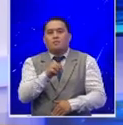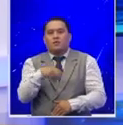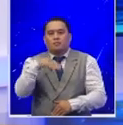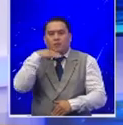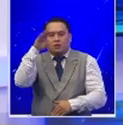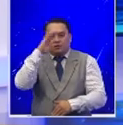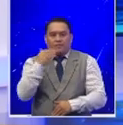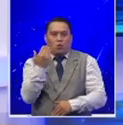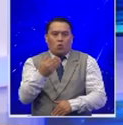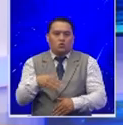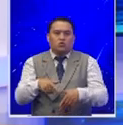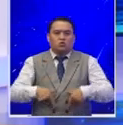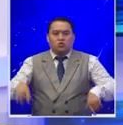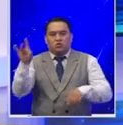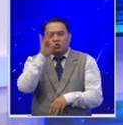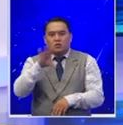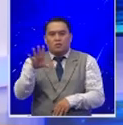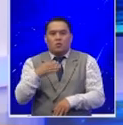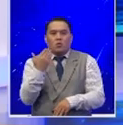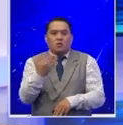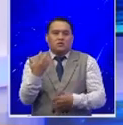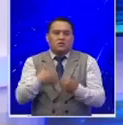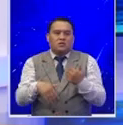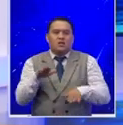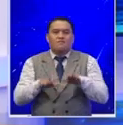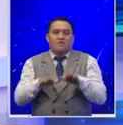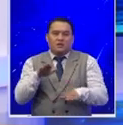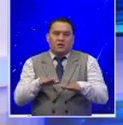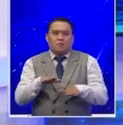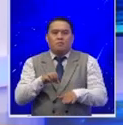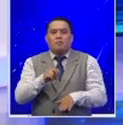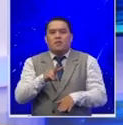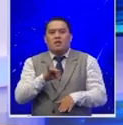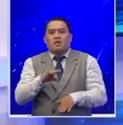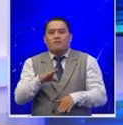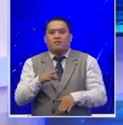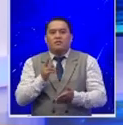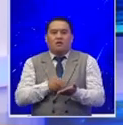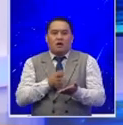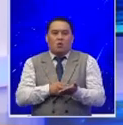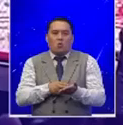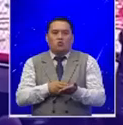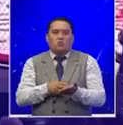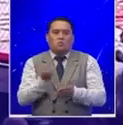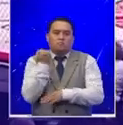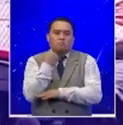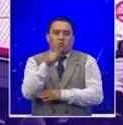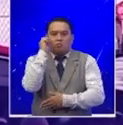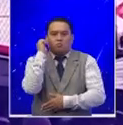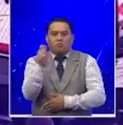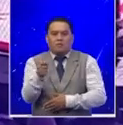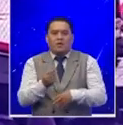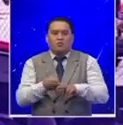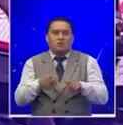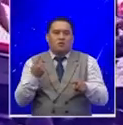в этом поединке стоял пояс чемпиона Fight Nights Global в среднем весе. Минеев подтвердил статус фаворита и одержал убедительную